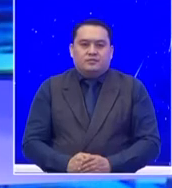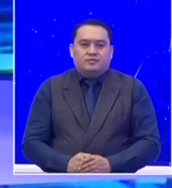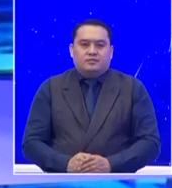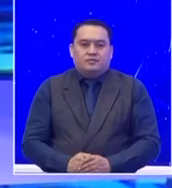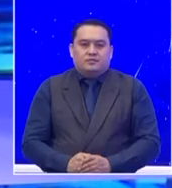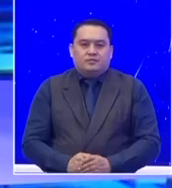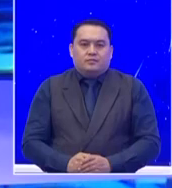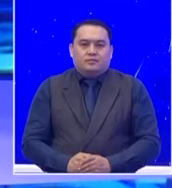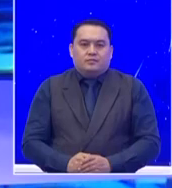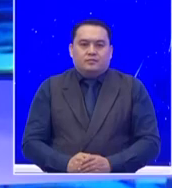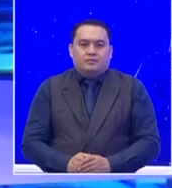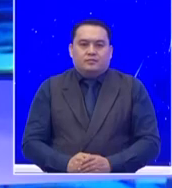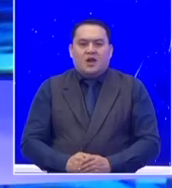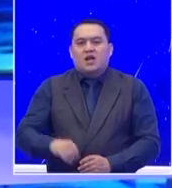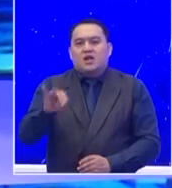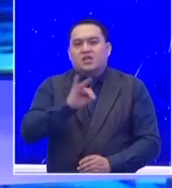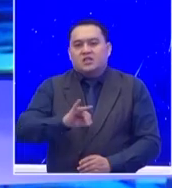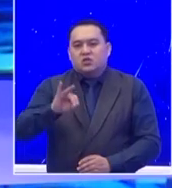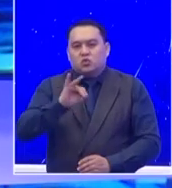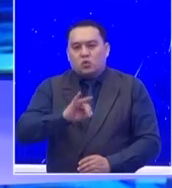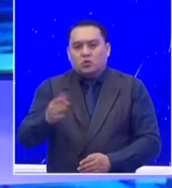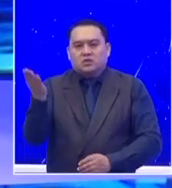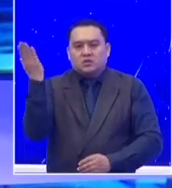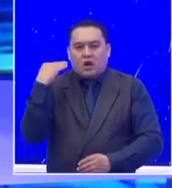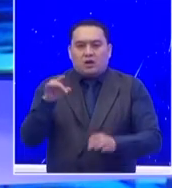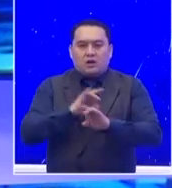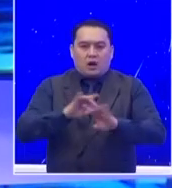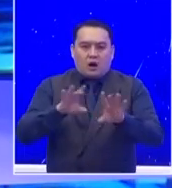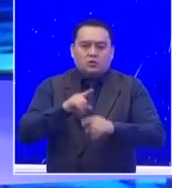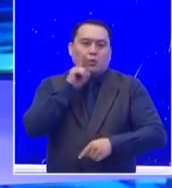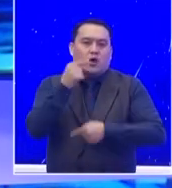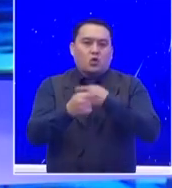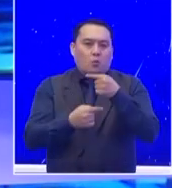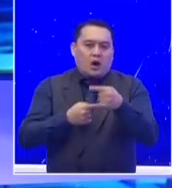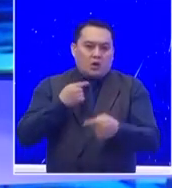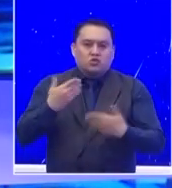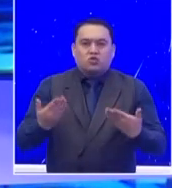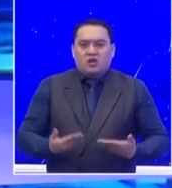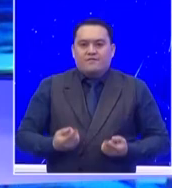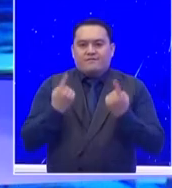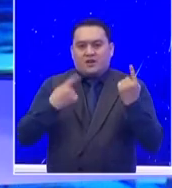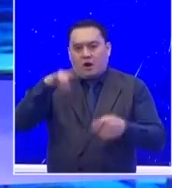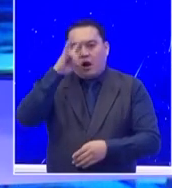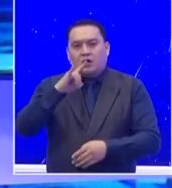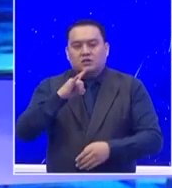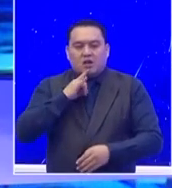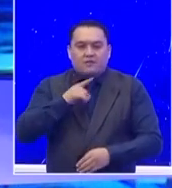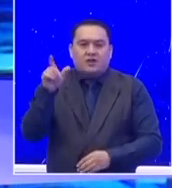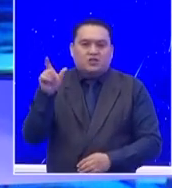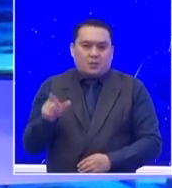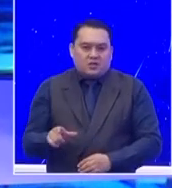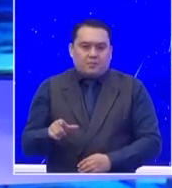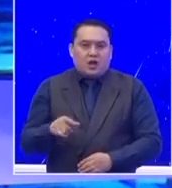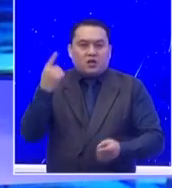К другим темам. По пути Абая историки и старейшины рассказали подрастающему поколению о жизни великого казахского